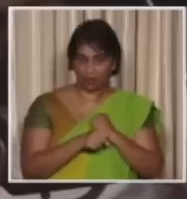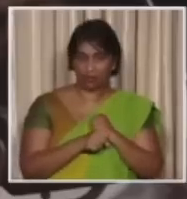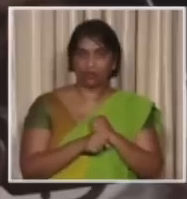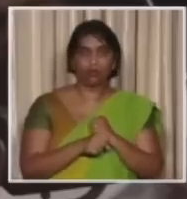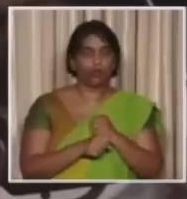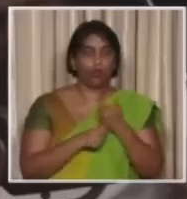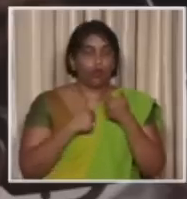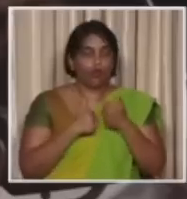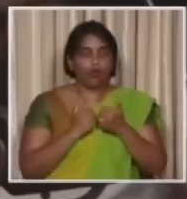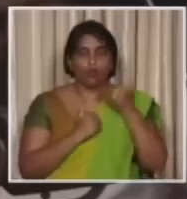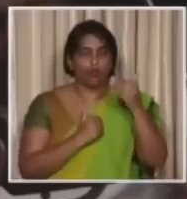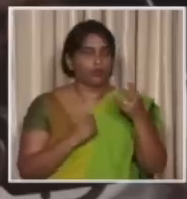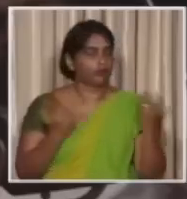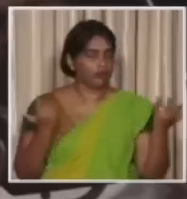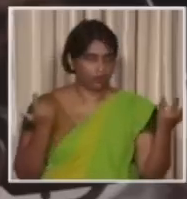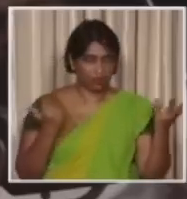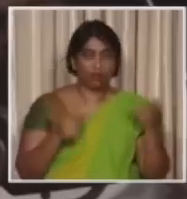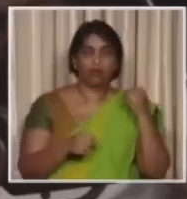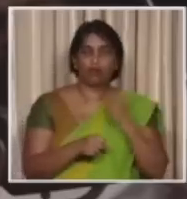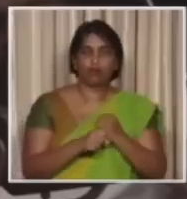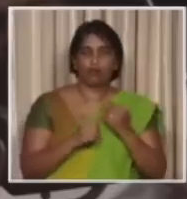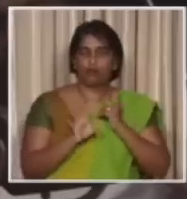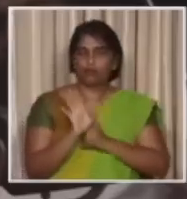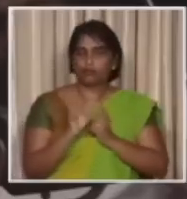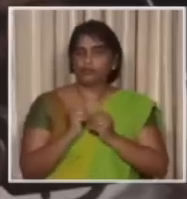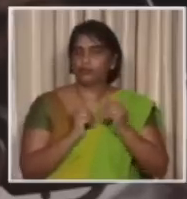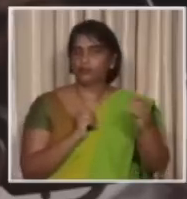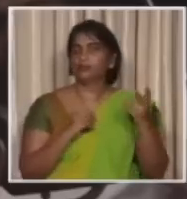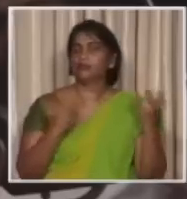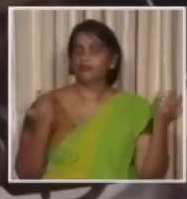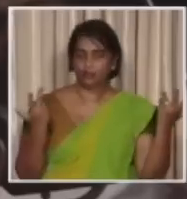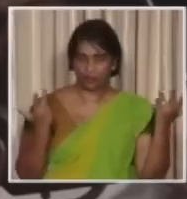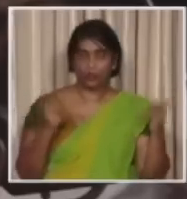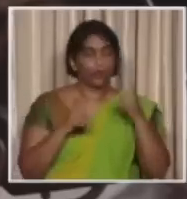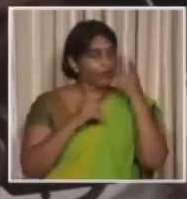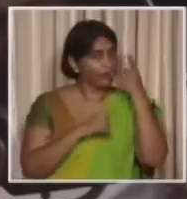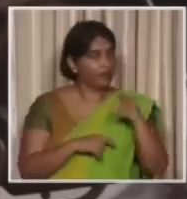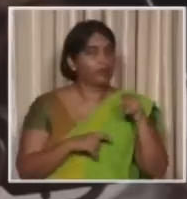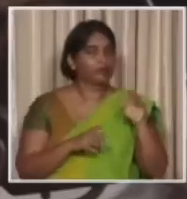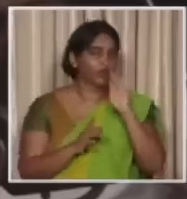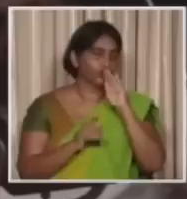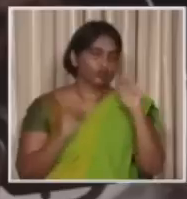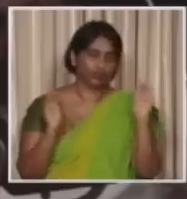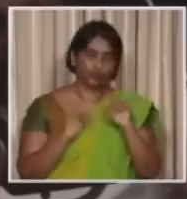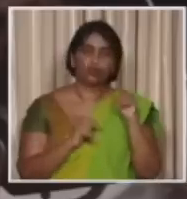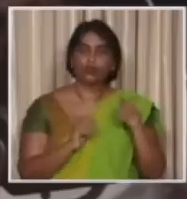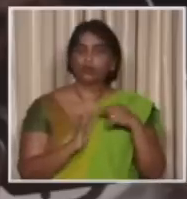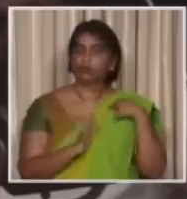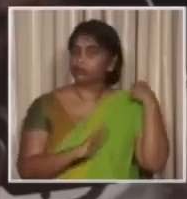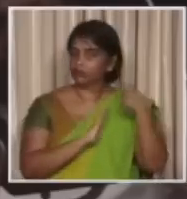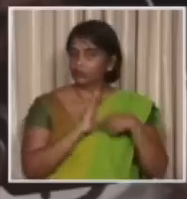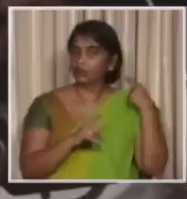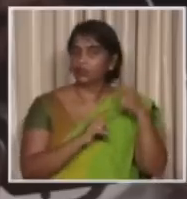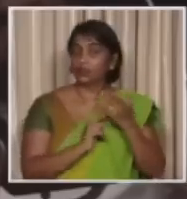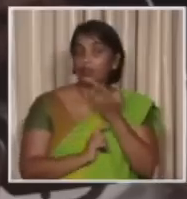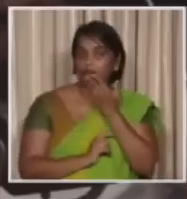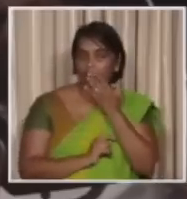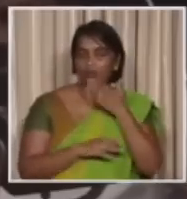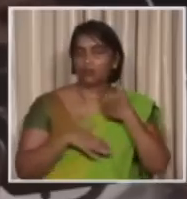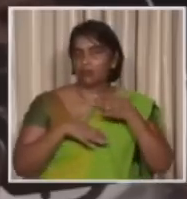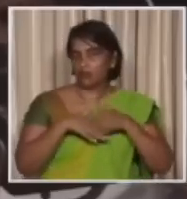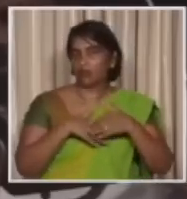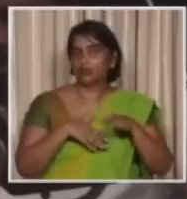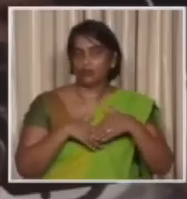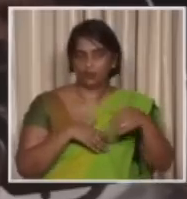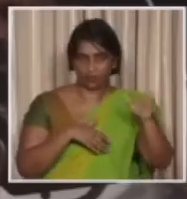කිසිම හොඳක් උනේ නැහැ. ඒ ආණ්ඩු වැඩි කලක් පැවතුනේත් නැහැ. ඒ නිසා අඩුම වශයෙන් අපි ඉතිහාසයෙන් පාඩම් ඉගෙන